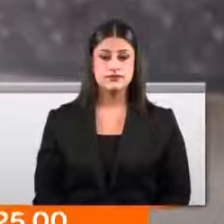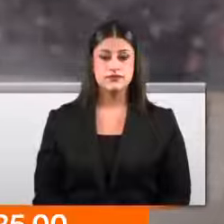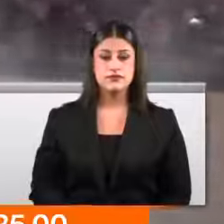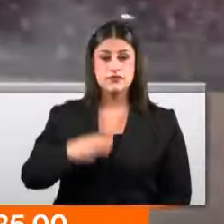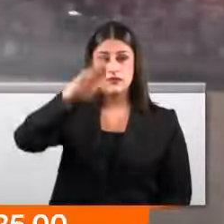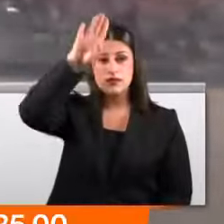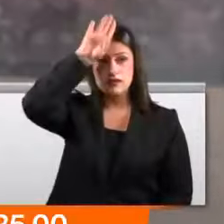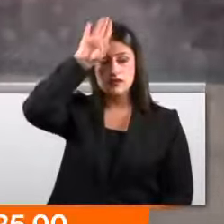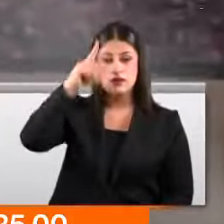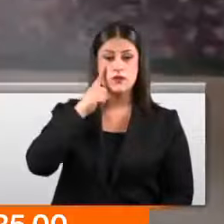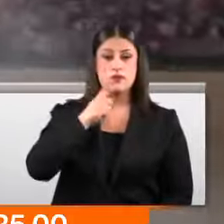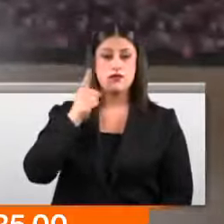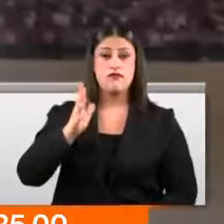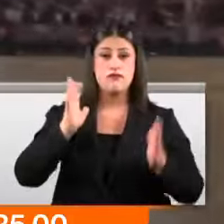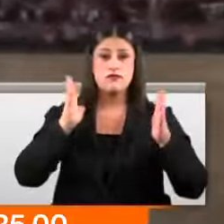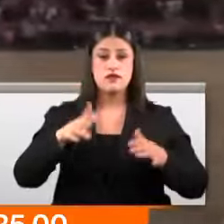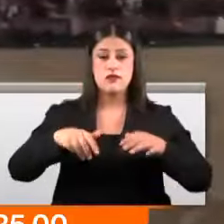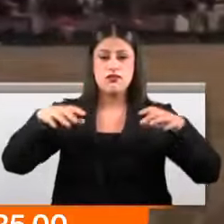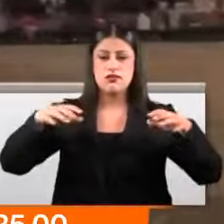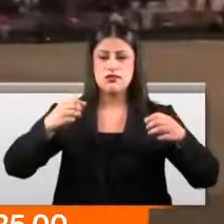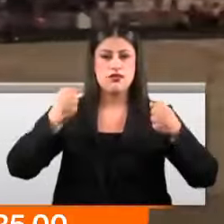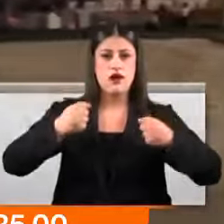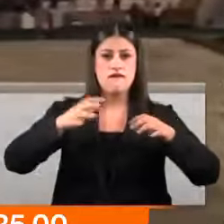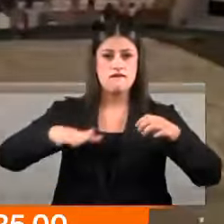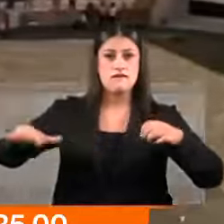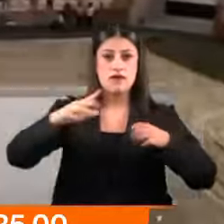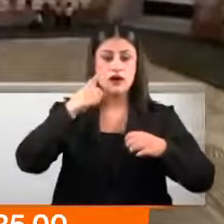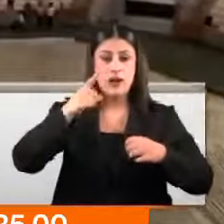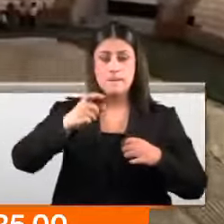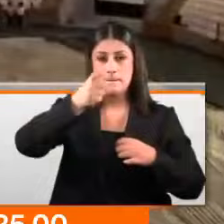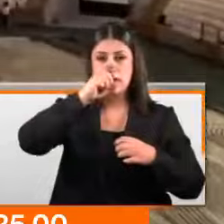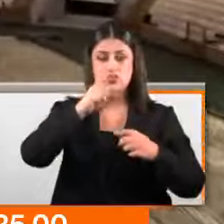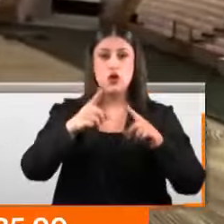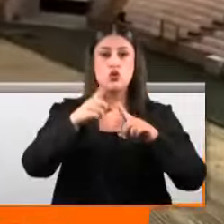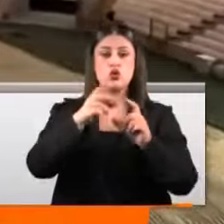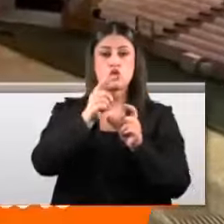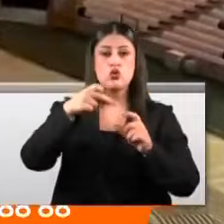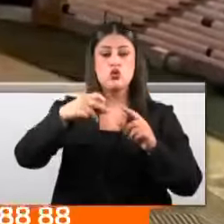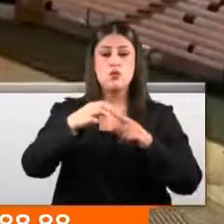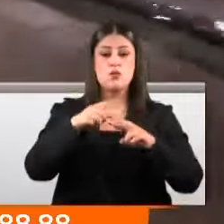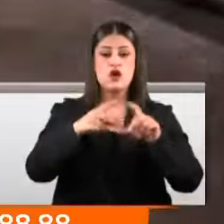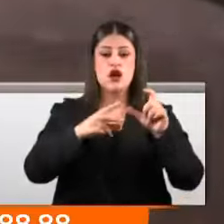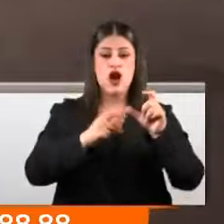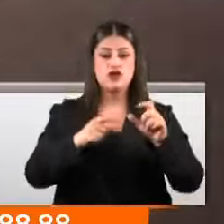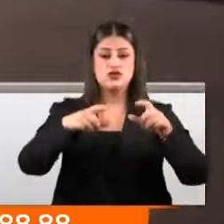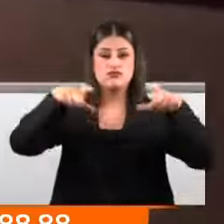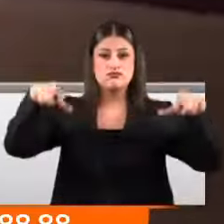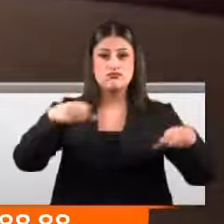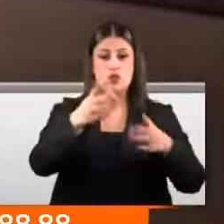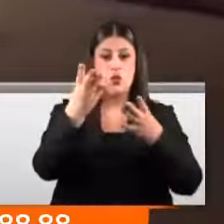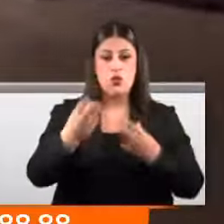İstanbul'da ise en çok taraftarın toplandığı yer Beşiktaş Tüpraş Stadyumu oldu. Binlerce kişi stada akın etti.